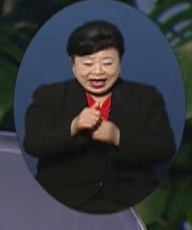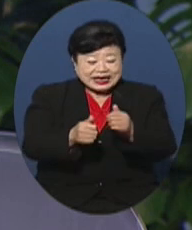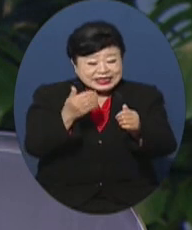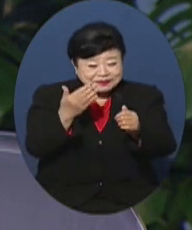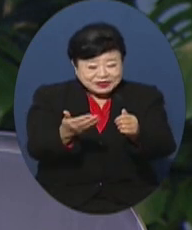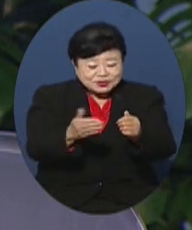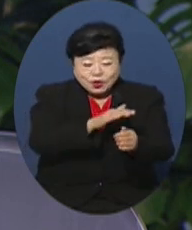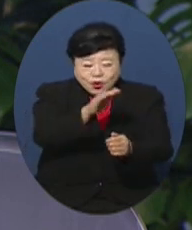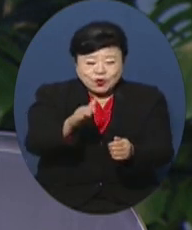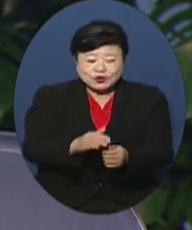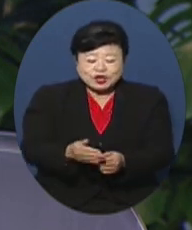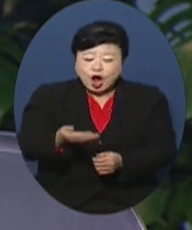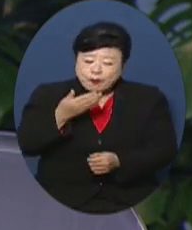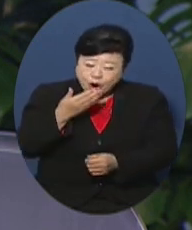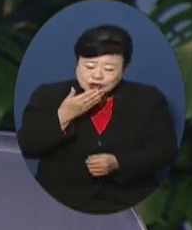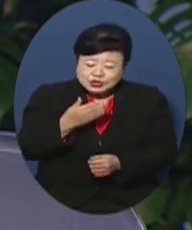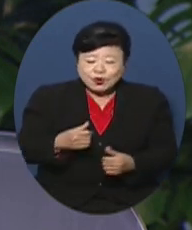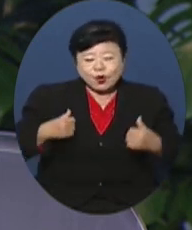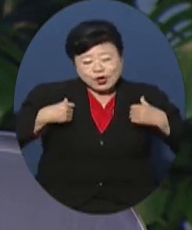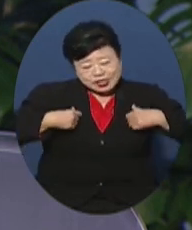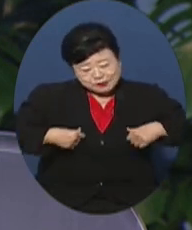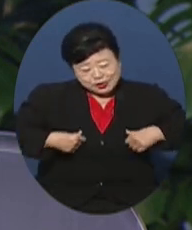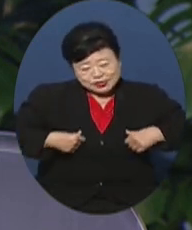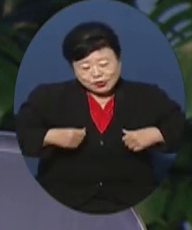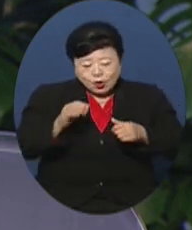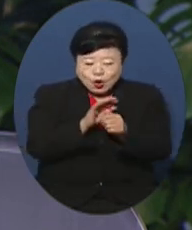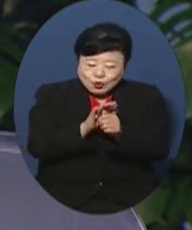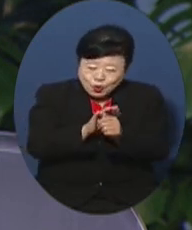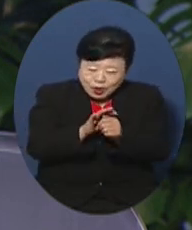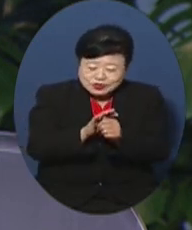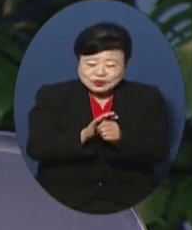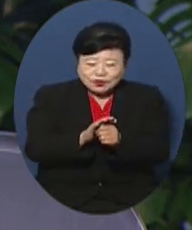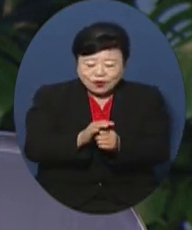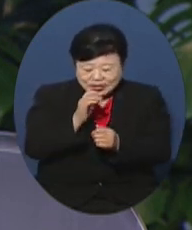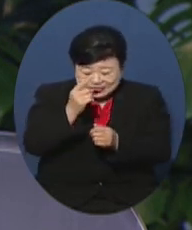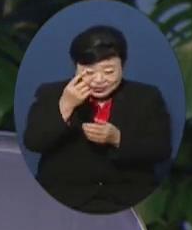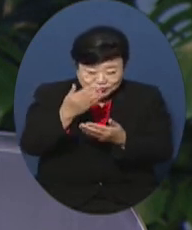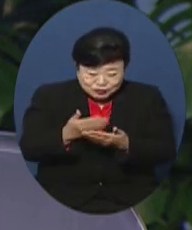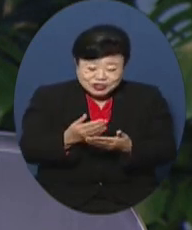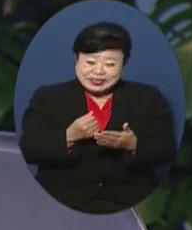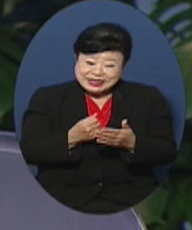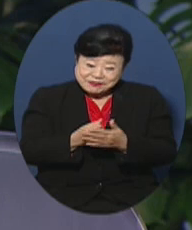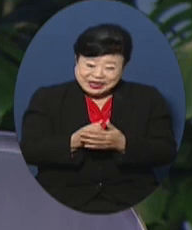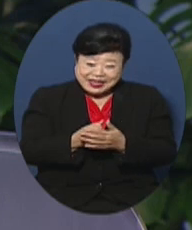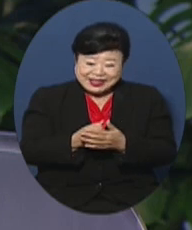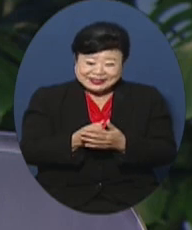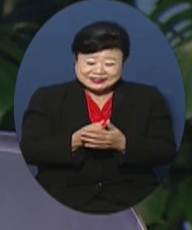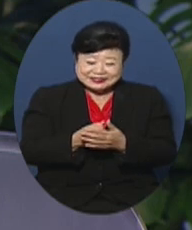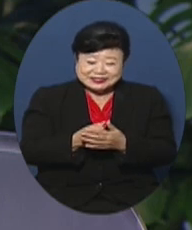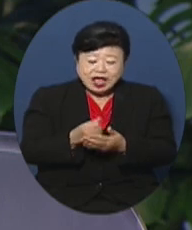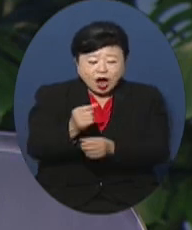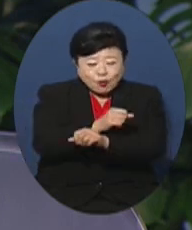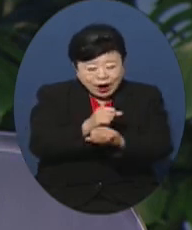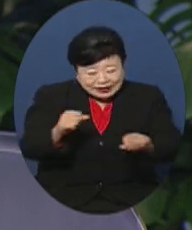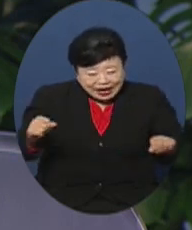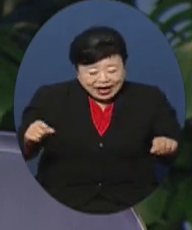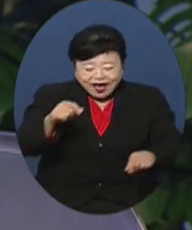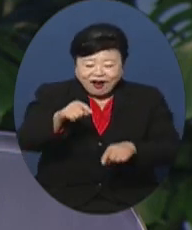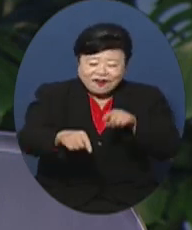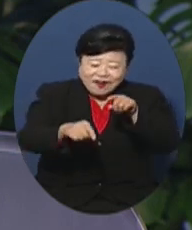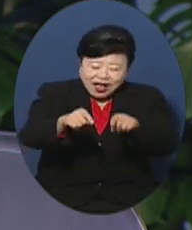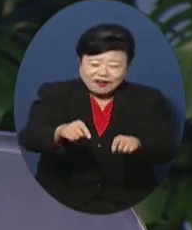하나님께서 우리를 먹이시고 입히시고 돌보시고 지켜주시기 때문에 광야를